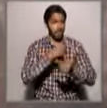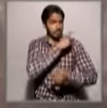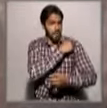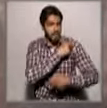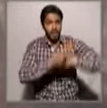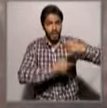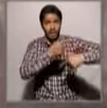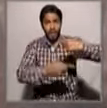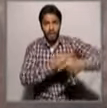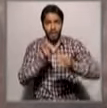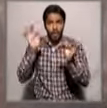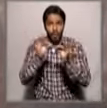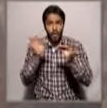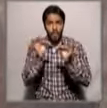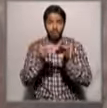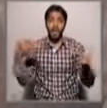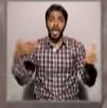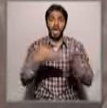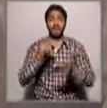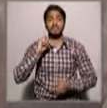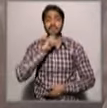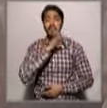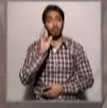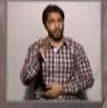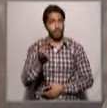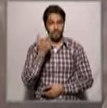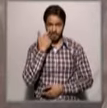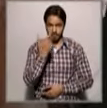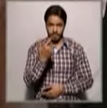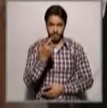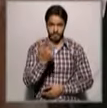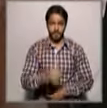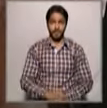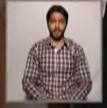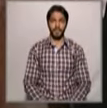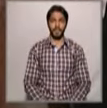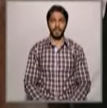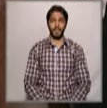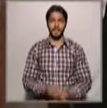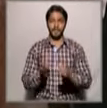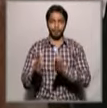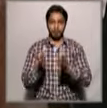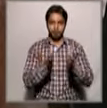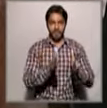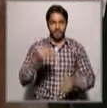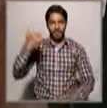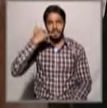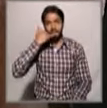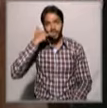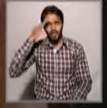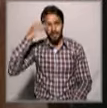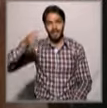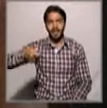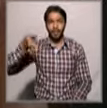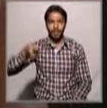بناتنا وأن يعافي أولادنا من مثل ذلك. أم محمد من المنوفية، السلام عليكم يا أم محمد. لا